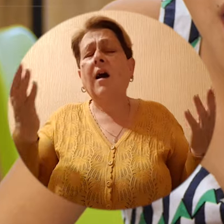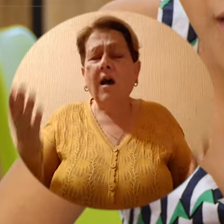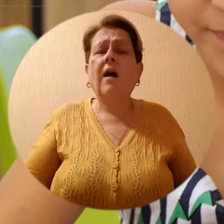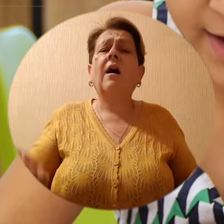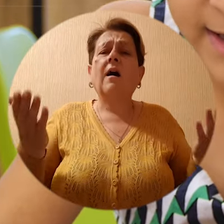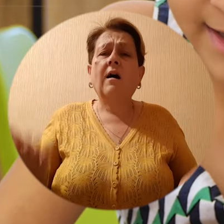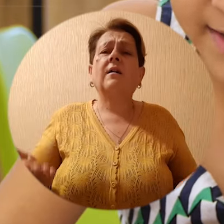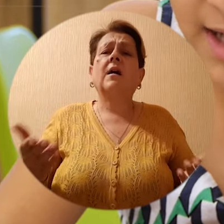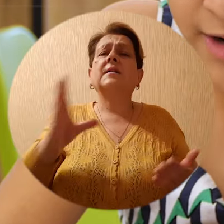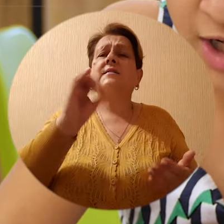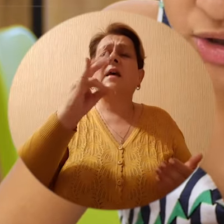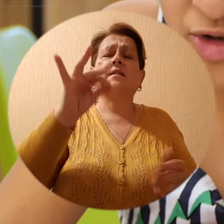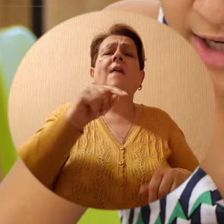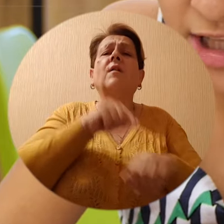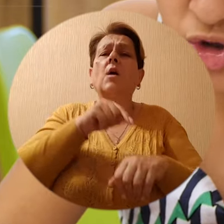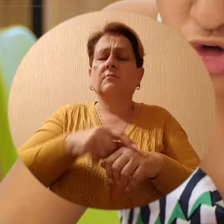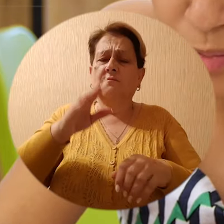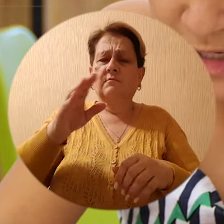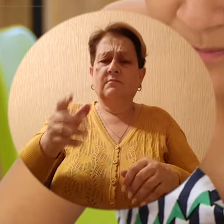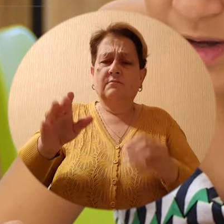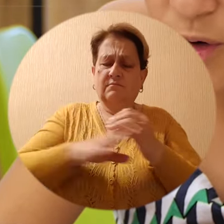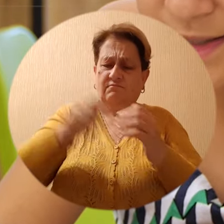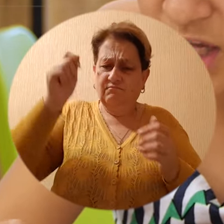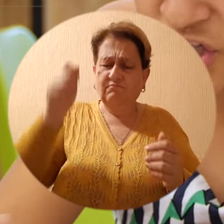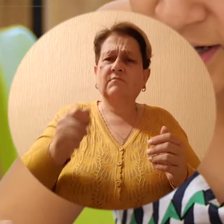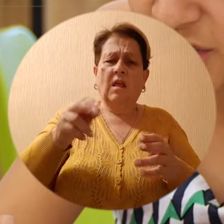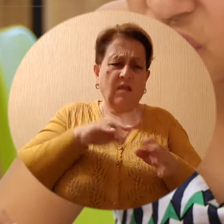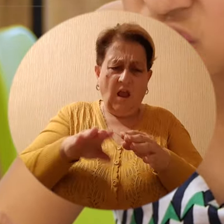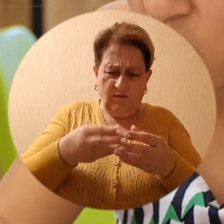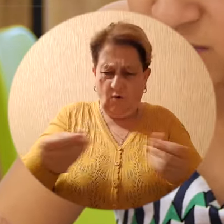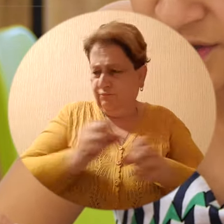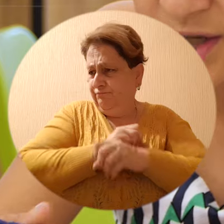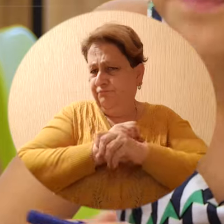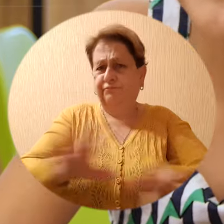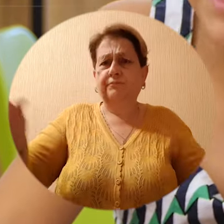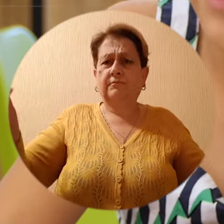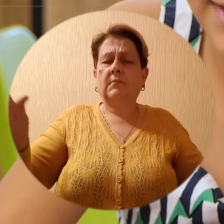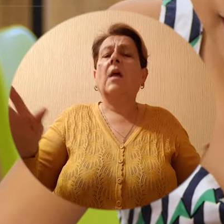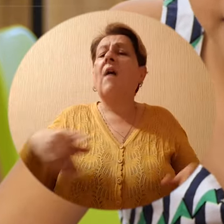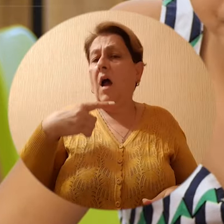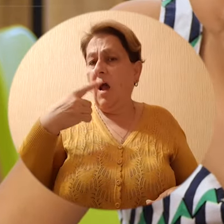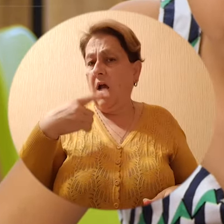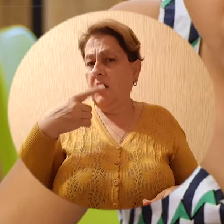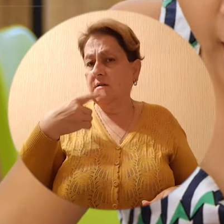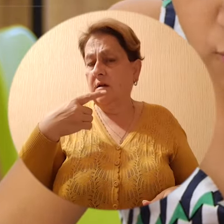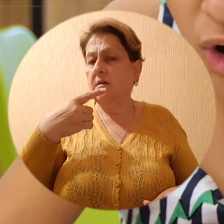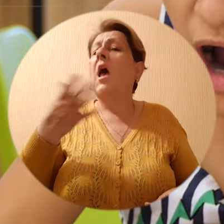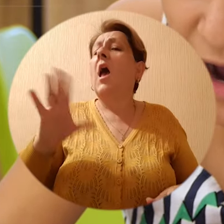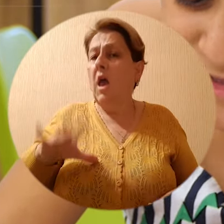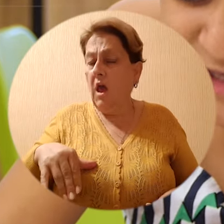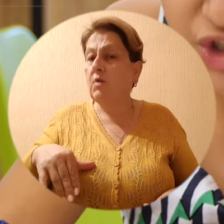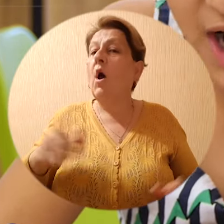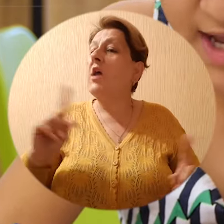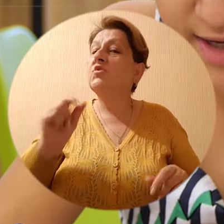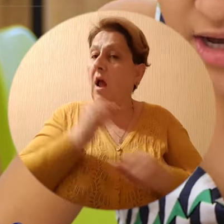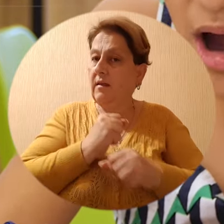հա»։ Ստանիսլավը կացնով զարկեց սոճու բնին, որից տաշեղները չորս կողմ թռան, և ասաց. «Հետո